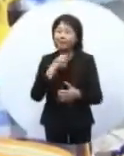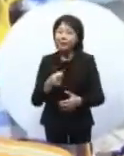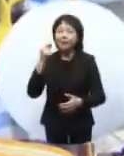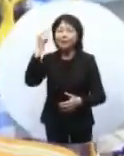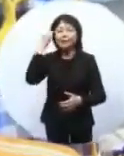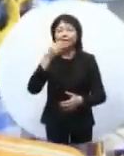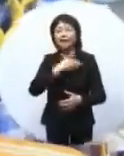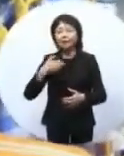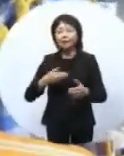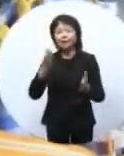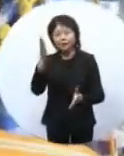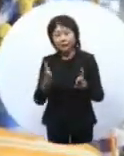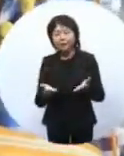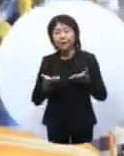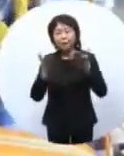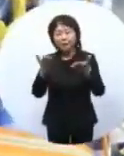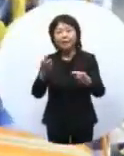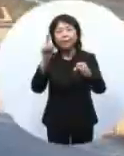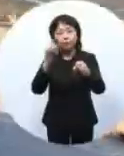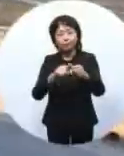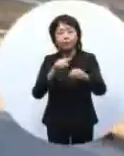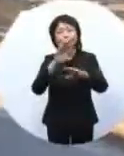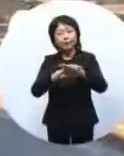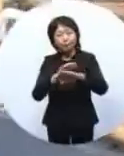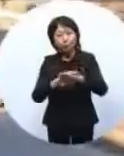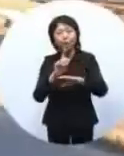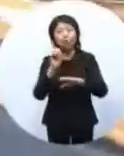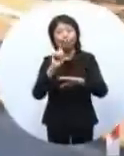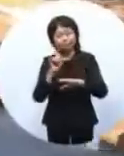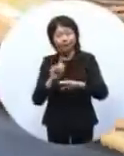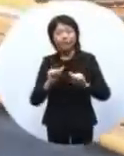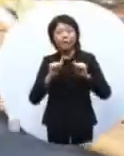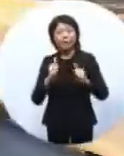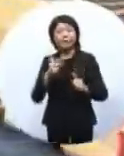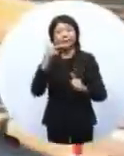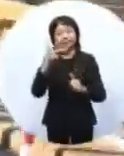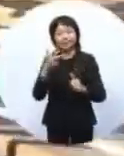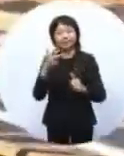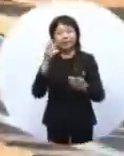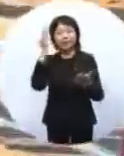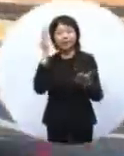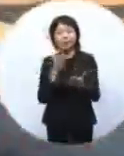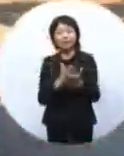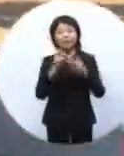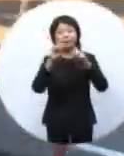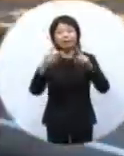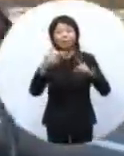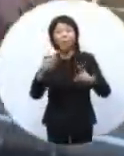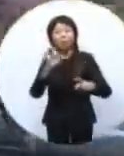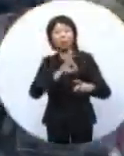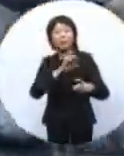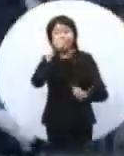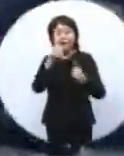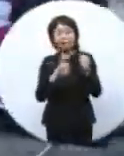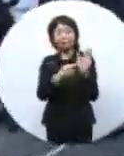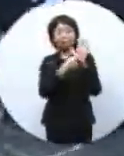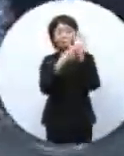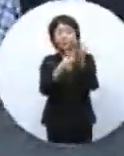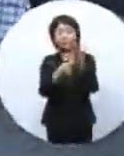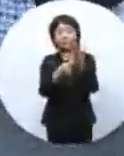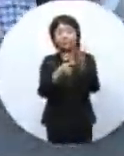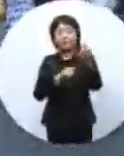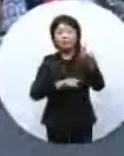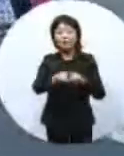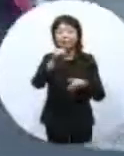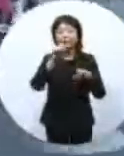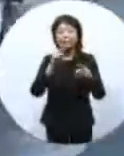なサービスを提供するための方法として、茅ヶ崎市では脱公務員試験を掲げ、先進的な